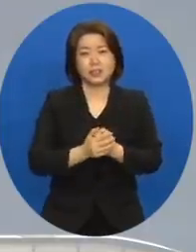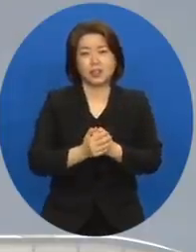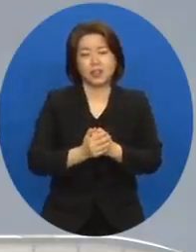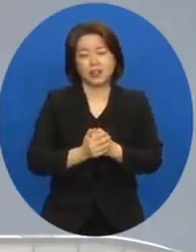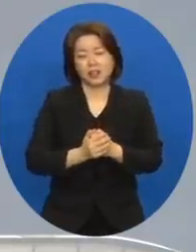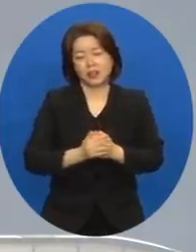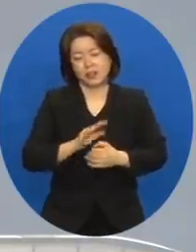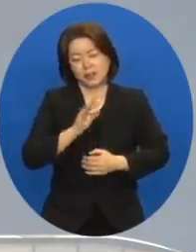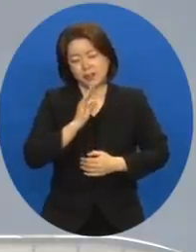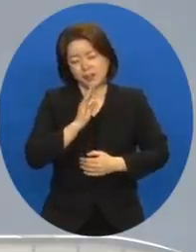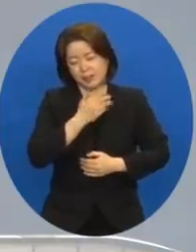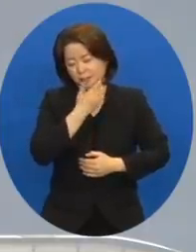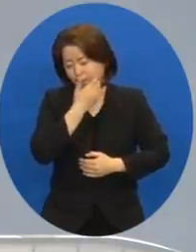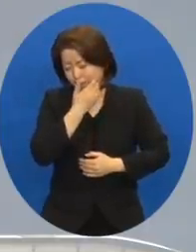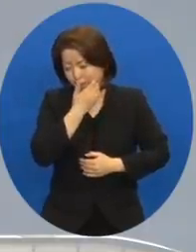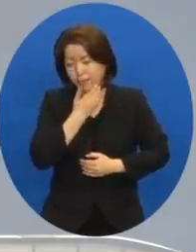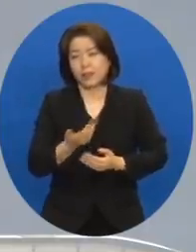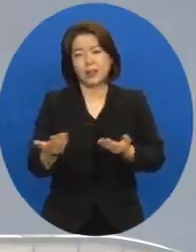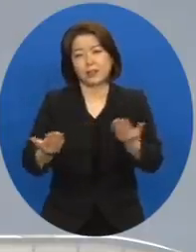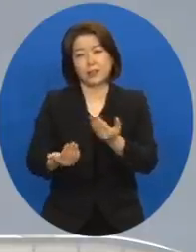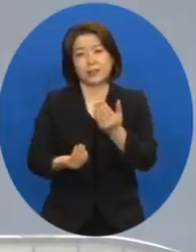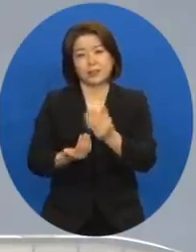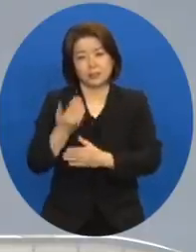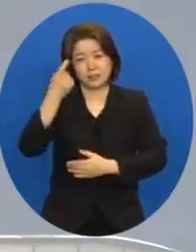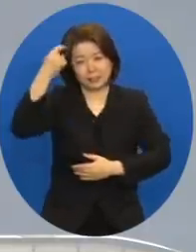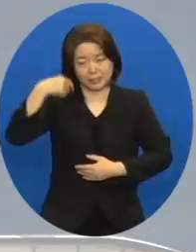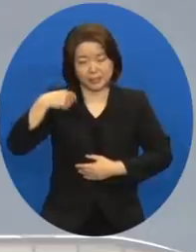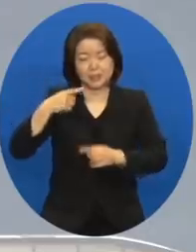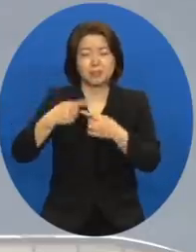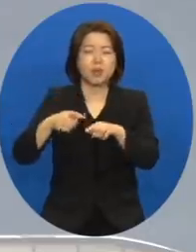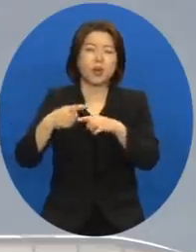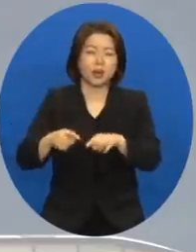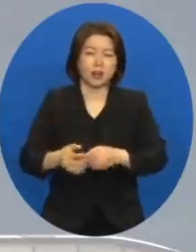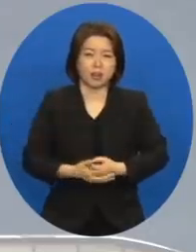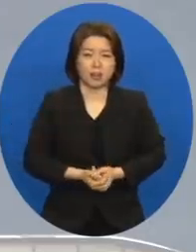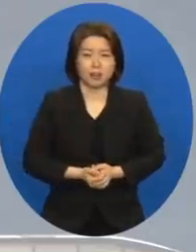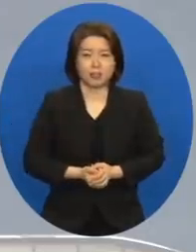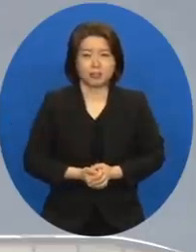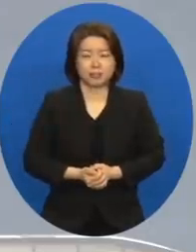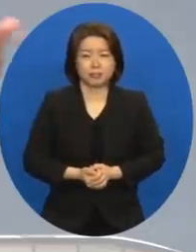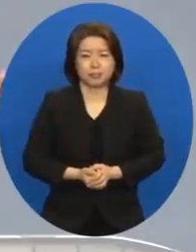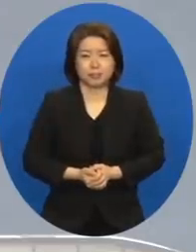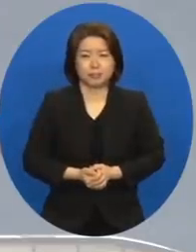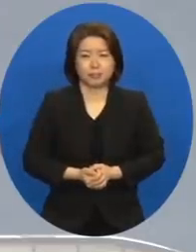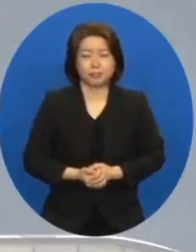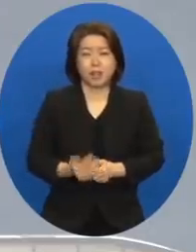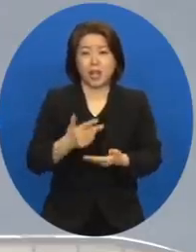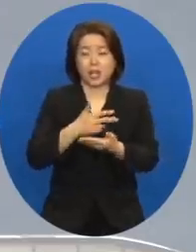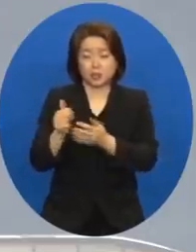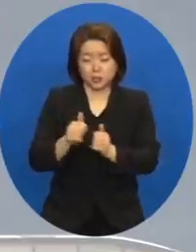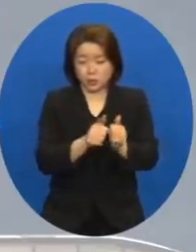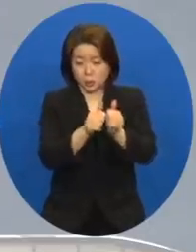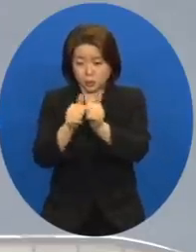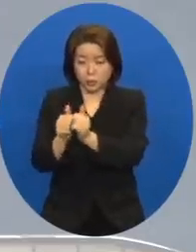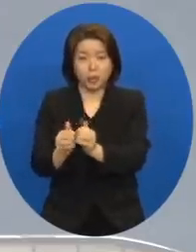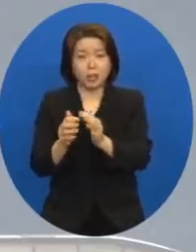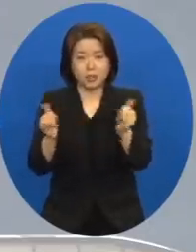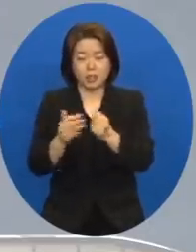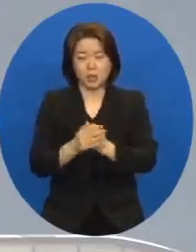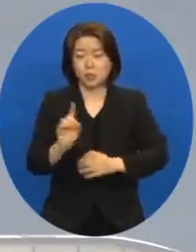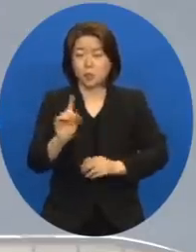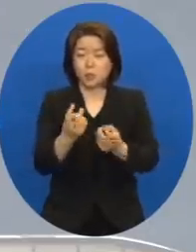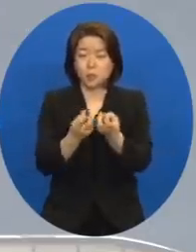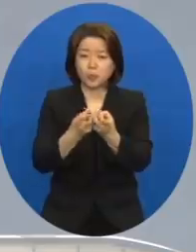혐오감이 느껴지는 평가 예요 주님과 동행하는 사람이 어떻게